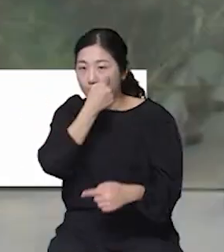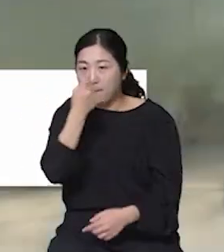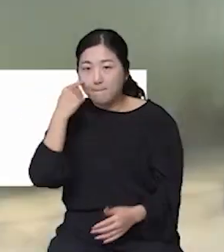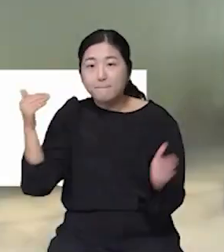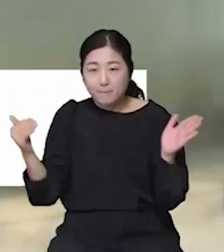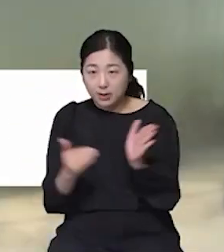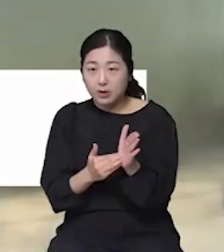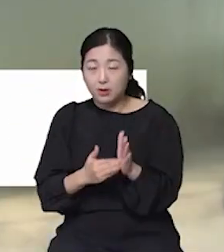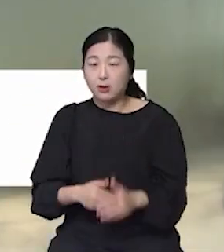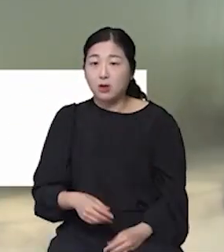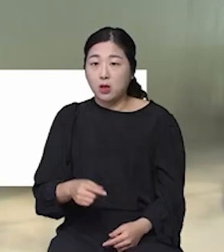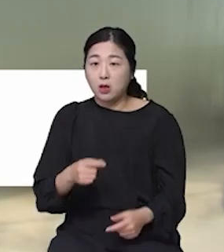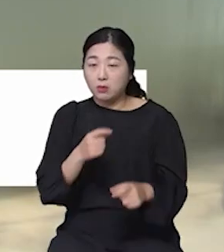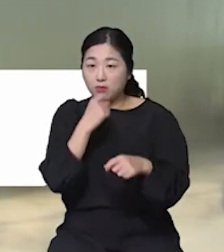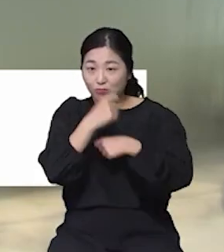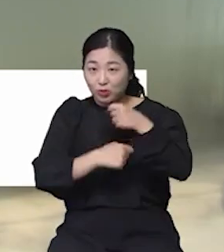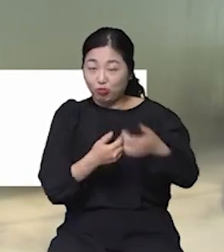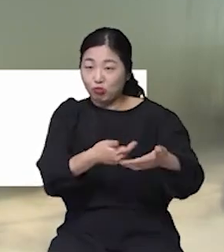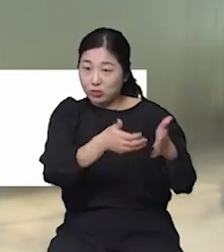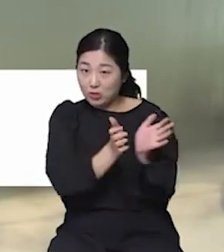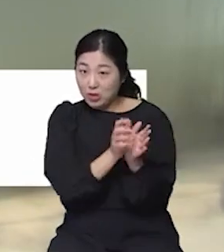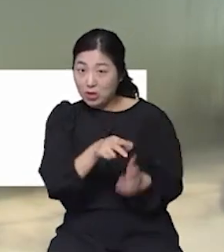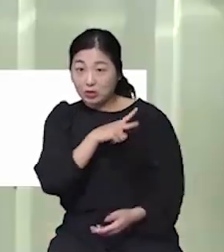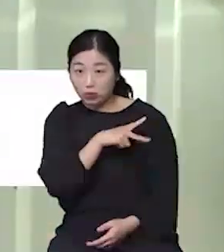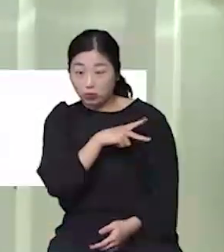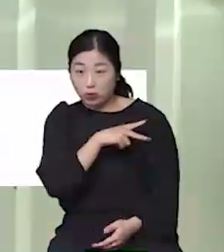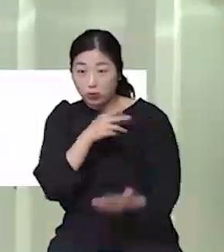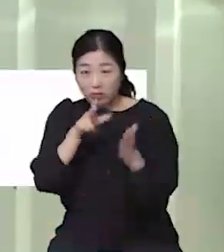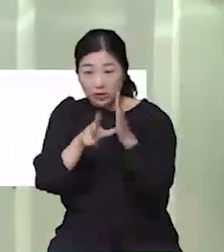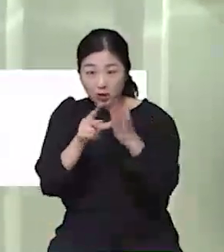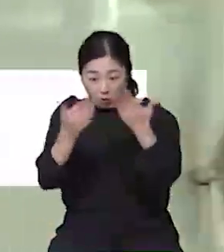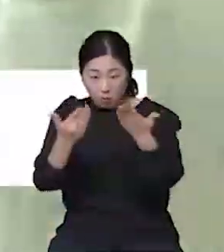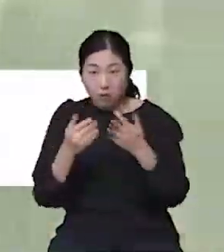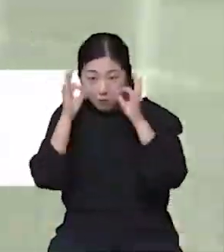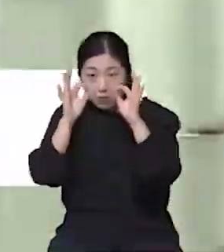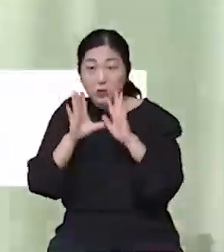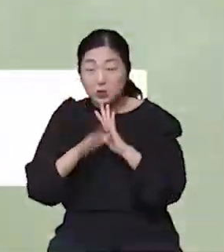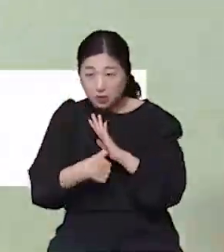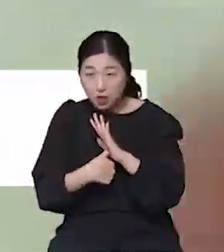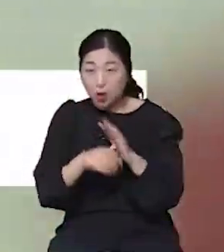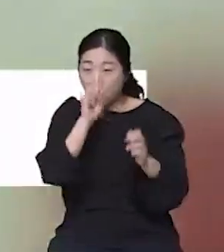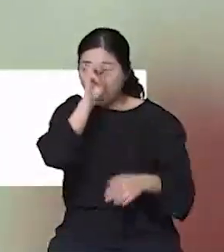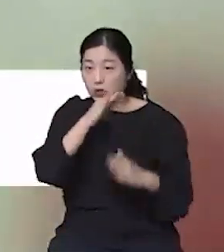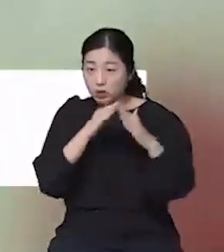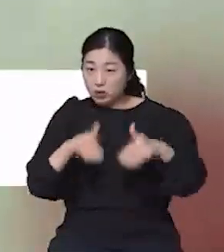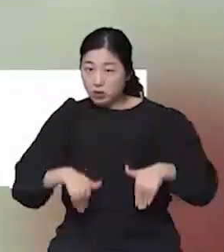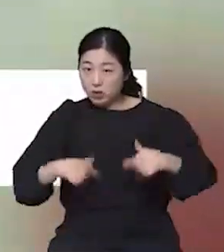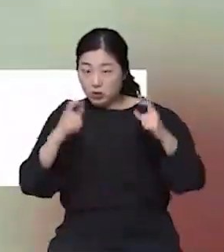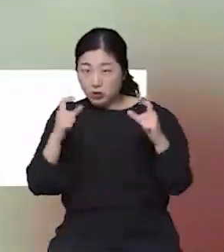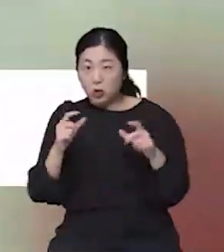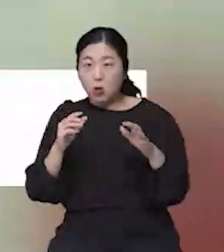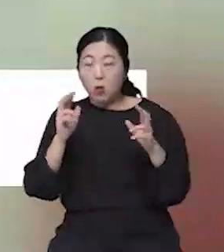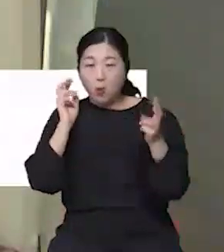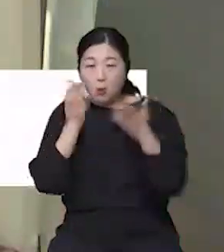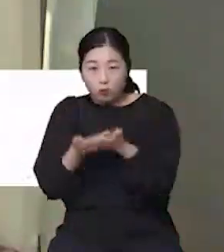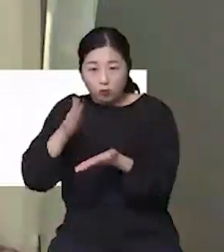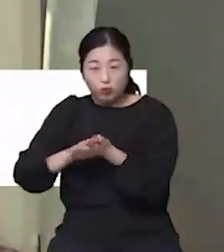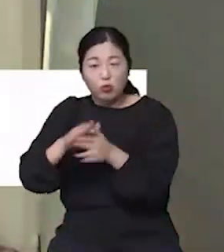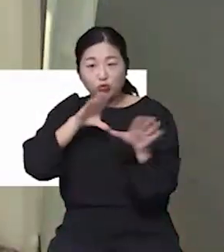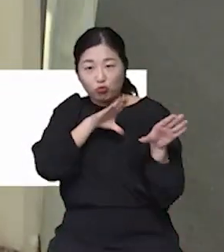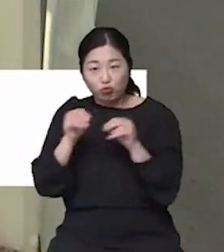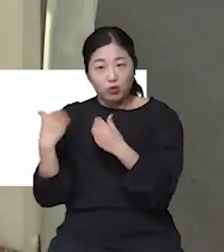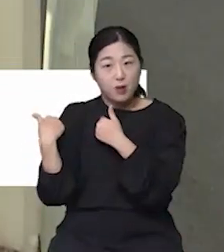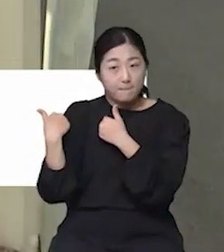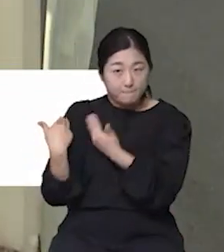파악됐습니다. 더불어민주당 허영 의원이 받은 국토교통부 자료에 따르면 광주 전남 지역에서 공사 중단으로